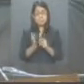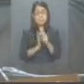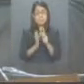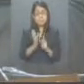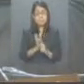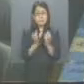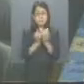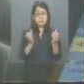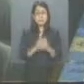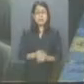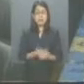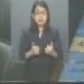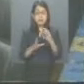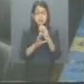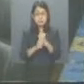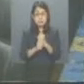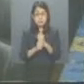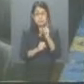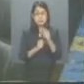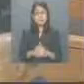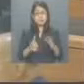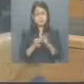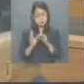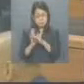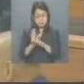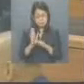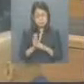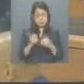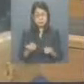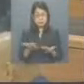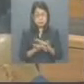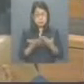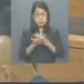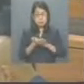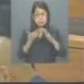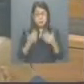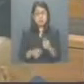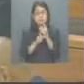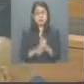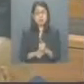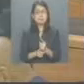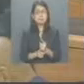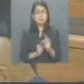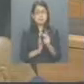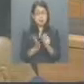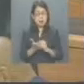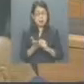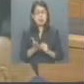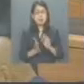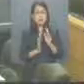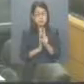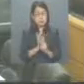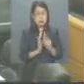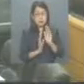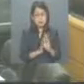ปนั้นนะครับถือว่าบทบัญญัติทั้งหมดที่ผ่านการพิจารณามาแล้วนั้นเป็นไปตามร่างกฎหมายที่คณะกรรมการพิจารณาร่างกฎหมายเส